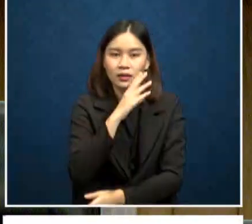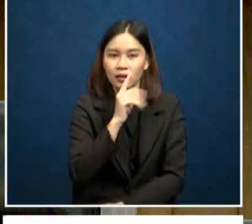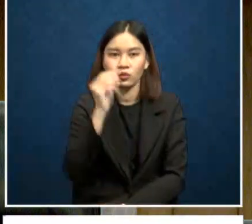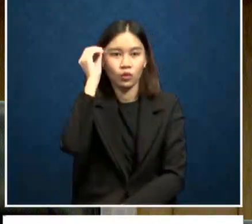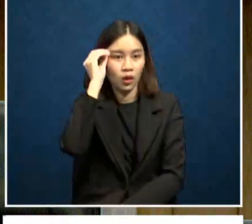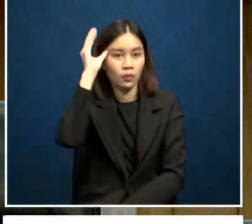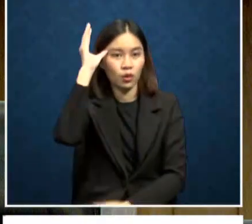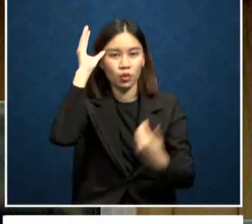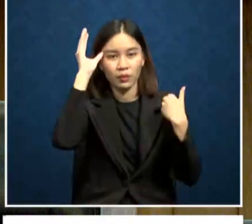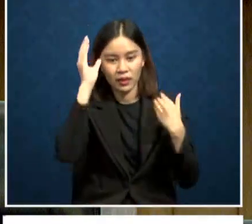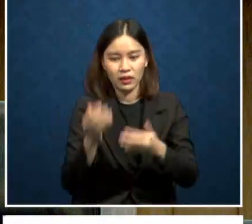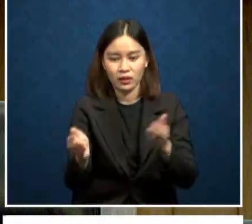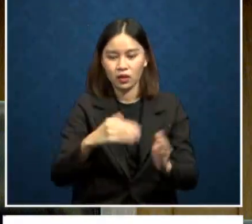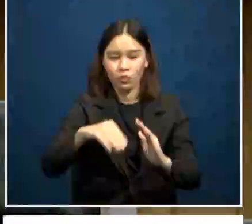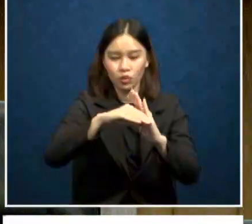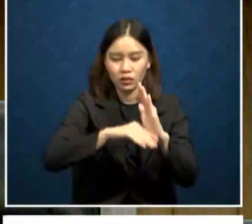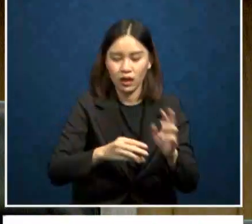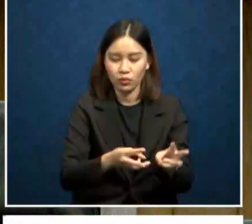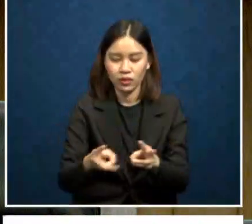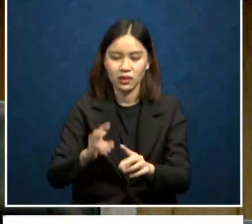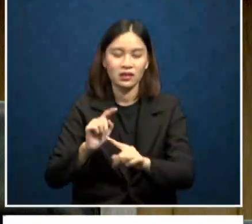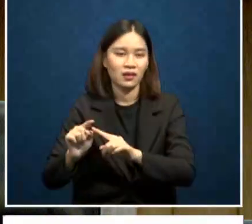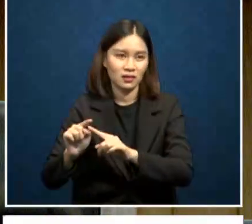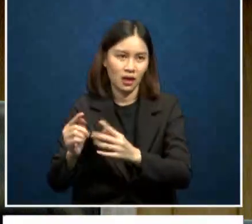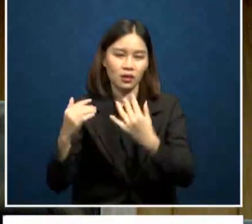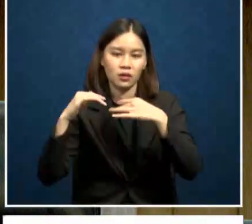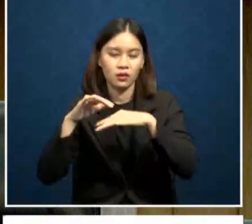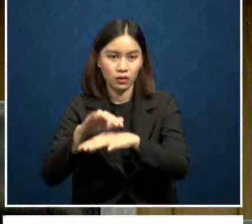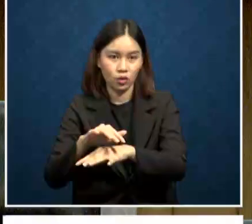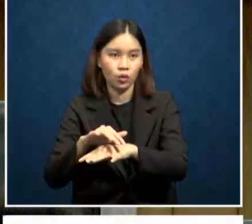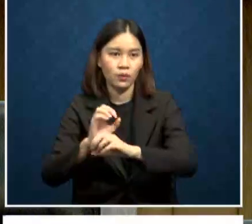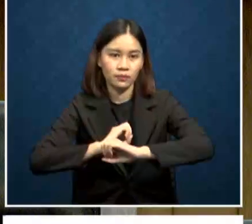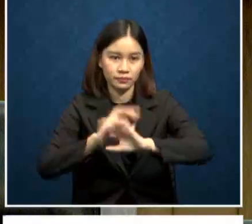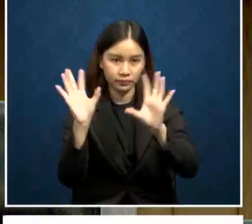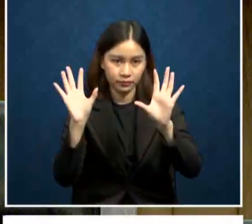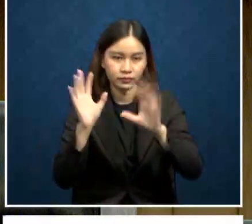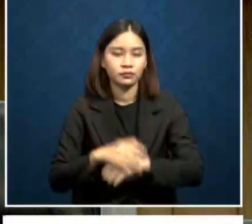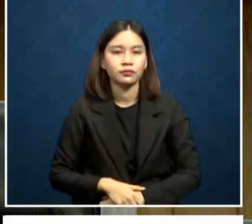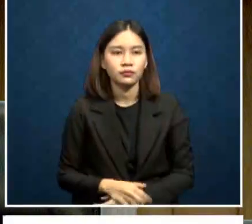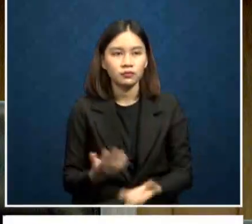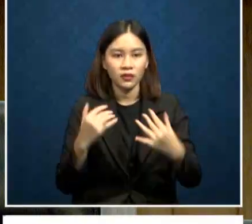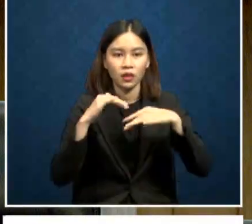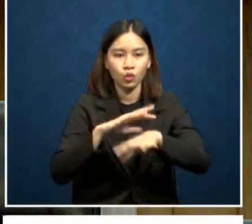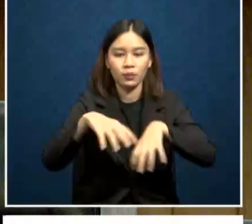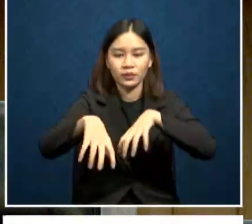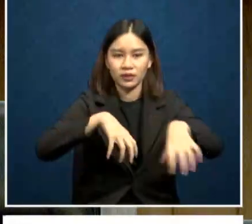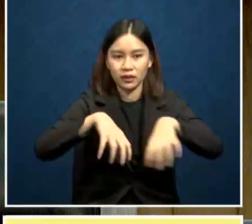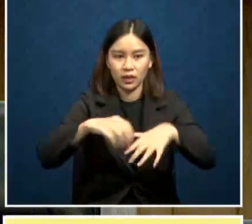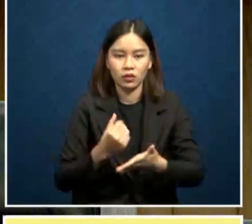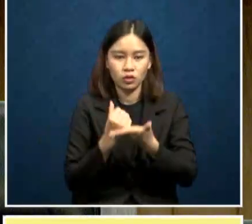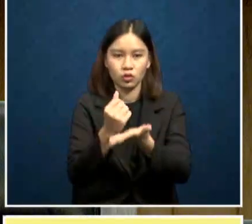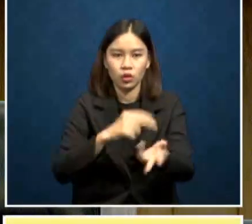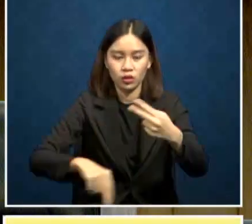ความรู้มีกระบวนการมีวิธีการก็จะทำให้เขาเข้ามามีส่วนร่วมอย่างเป็นรูปธรรมมีส่วนร่วมในการจัดการช่วยกันดู